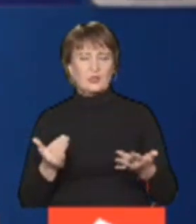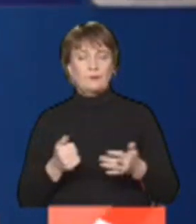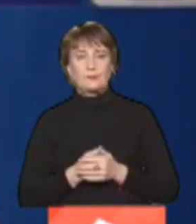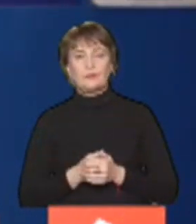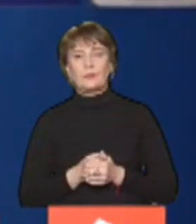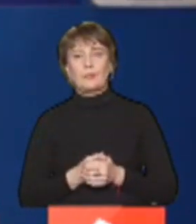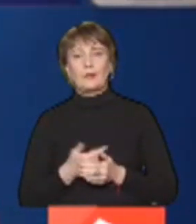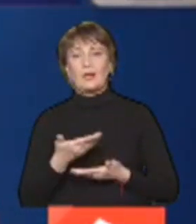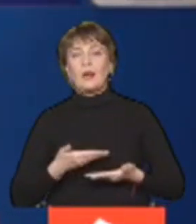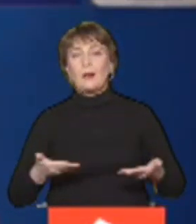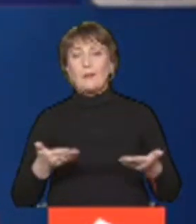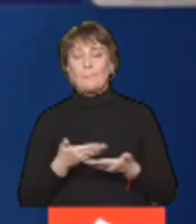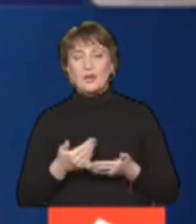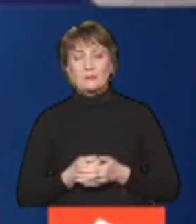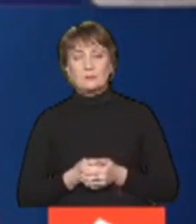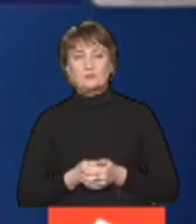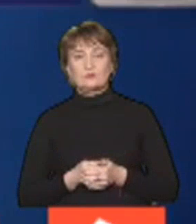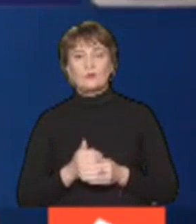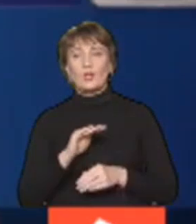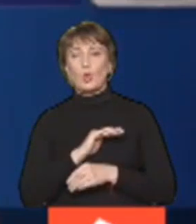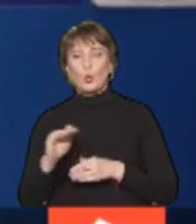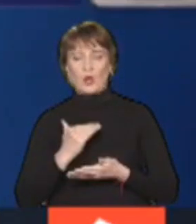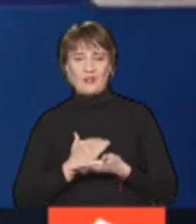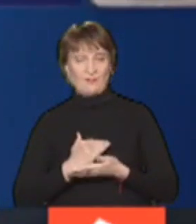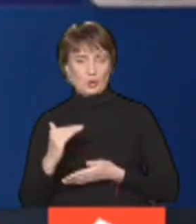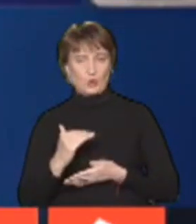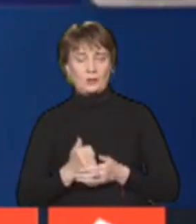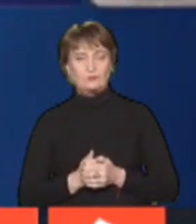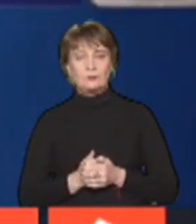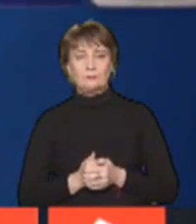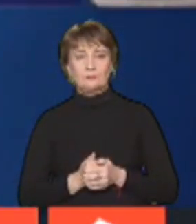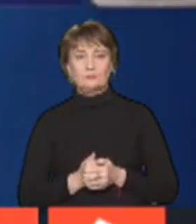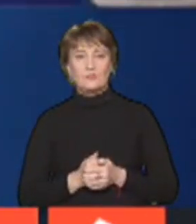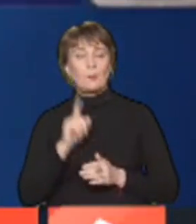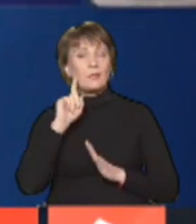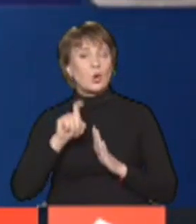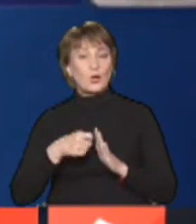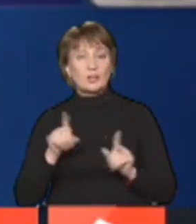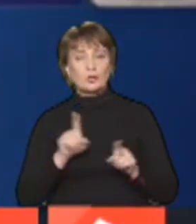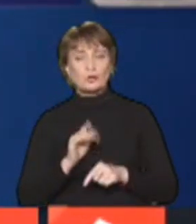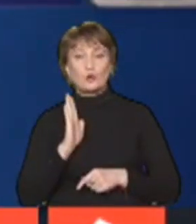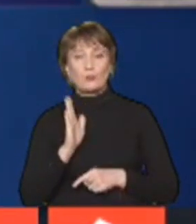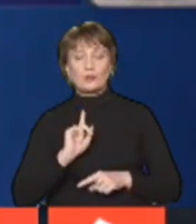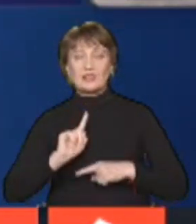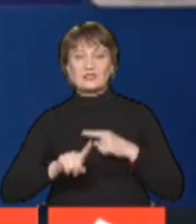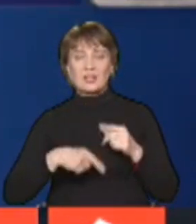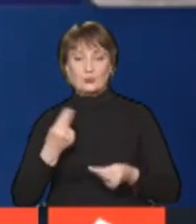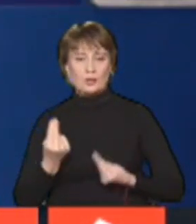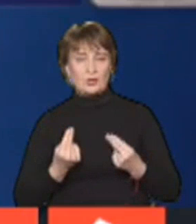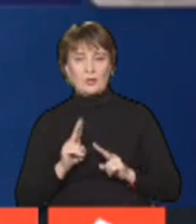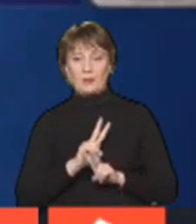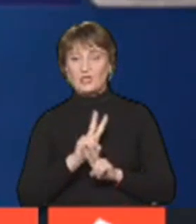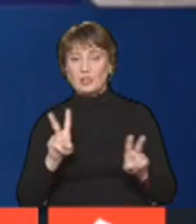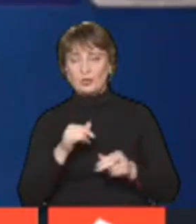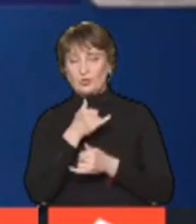Боруссия, мы, то есть уровень высокий, и предугадать, что будет в следующей игре, никто не может. Мы